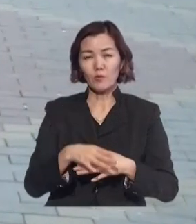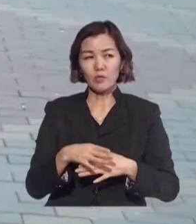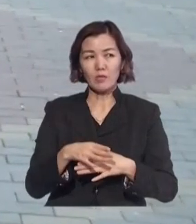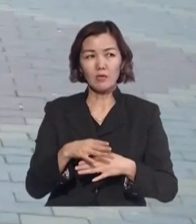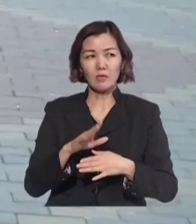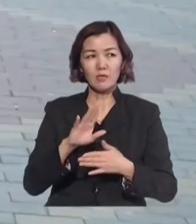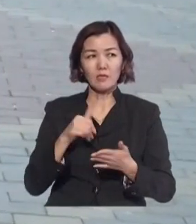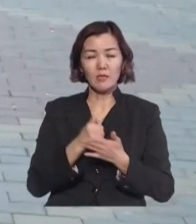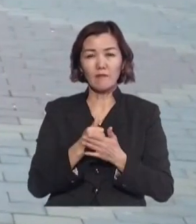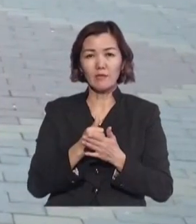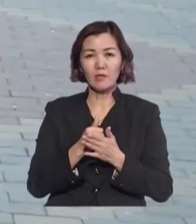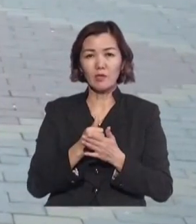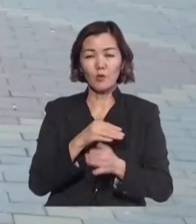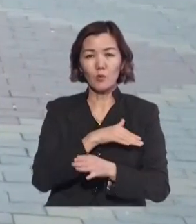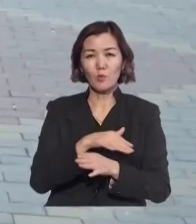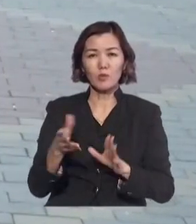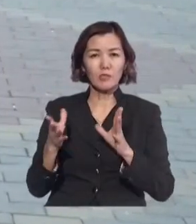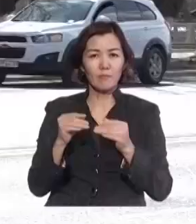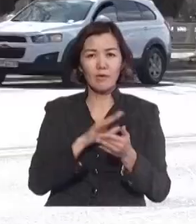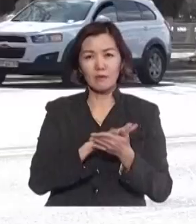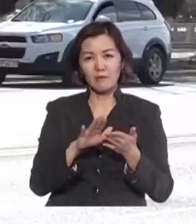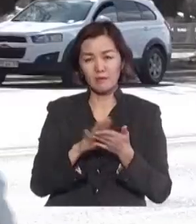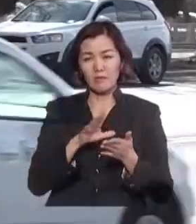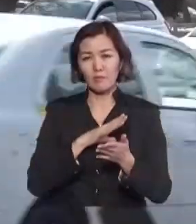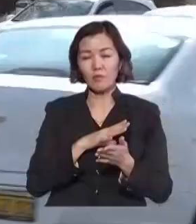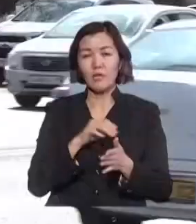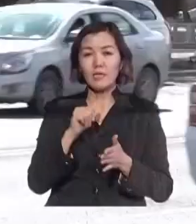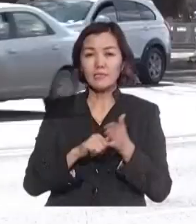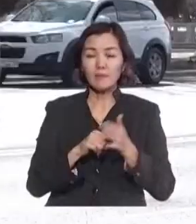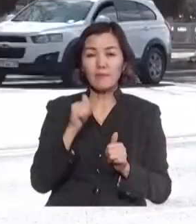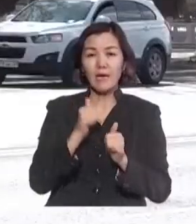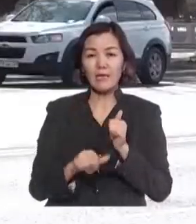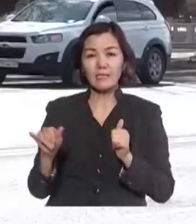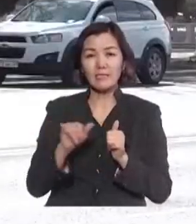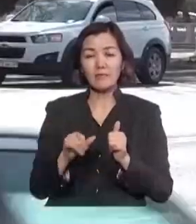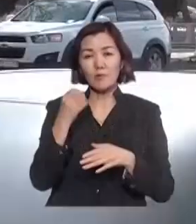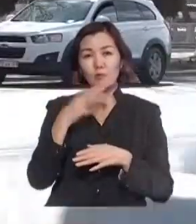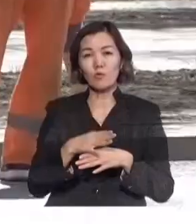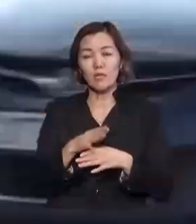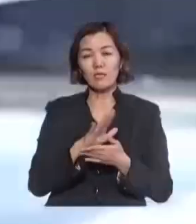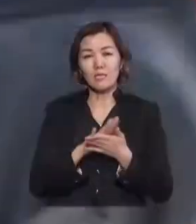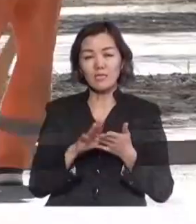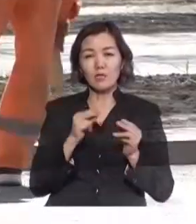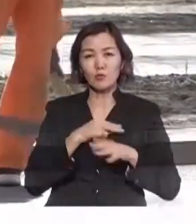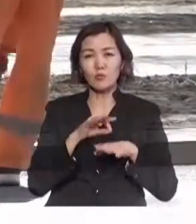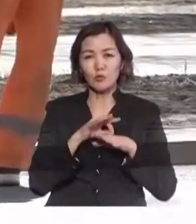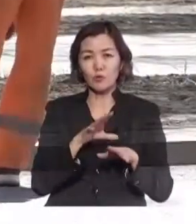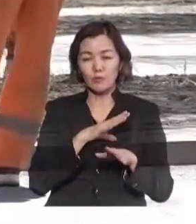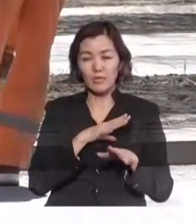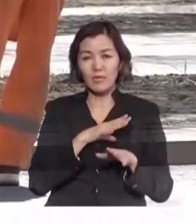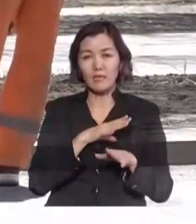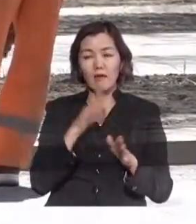әне. Осы жүрген барлық жер таза болып келеді. Себебі әр сенбі сайын облыс орталығында тазалық жұмыстары жүргізіліп келеді,